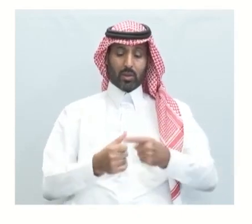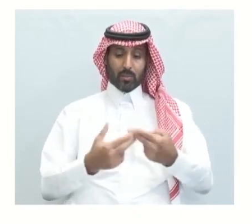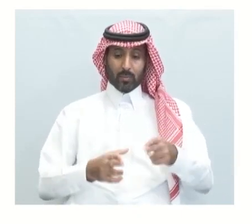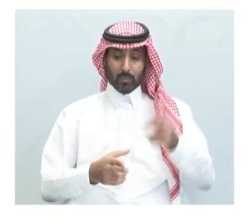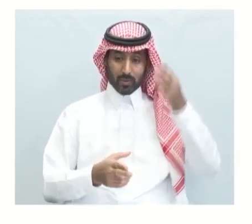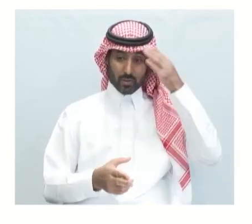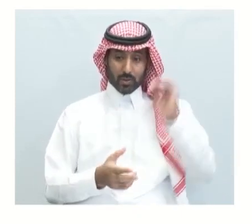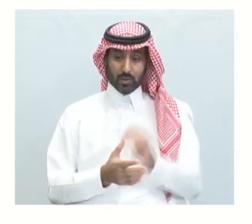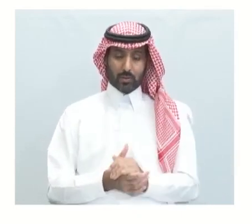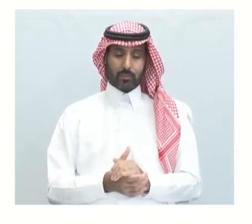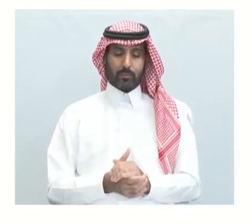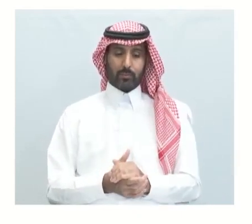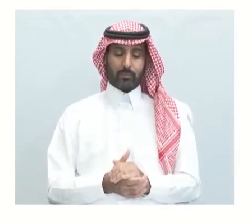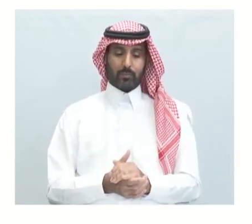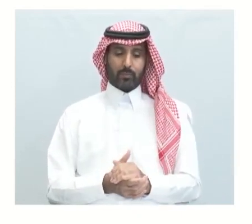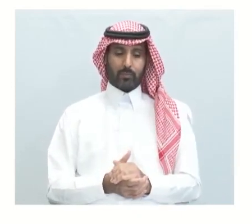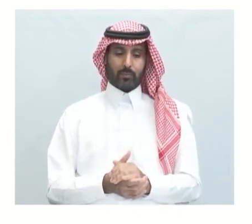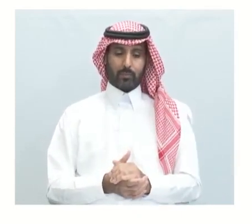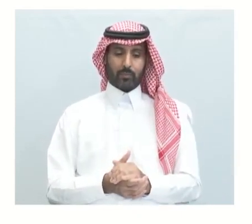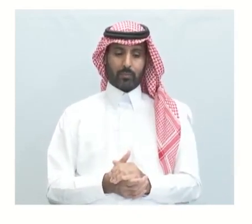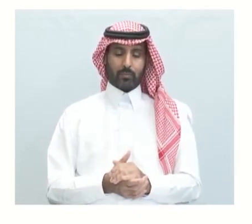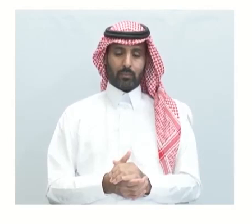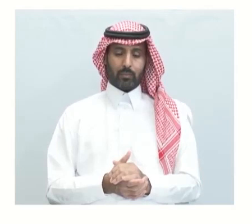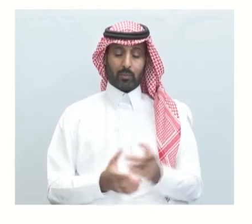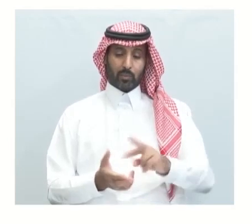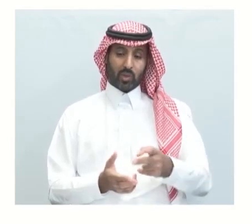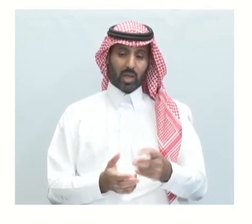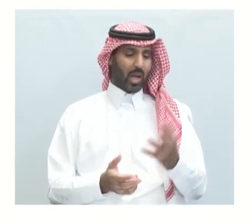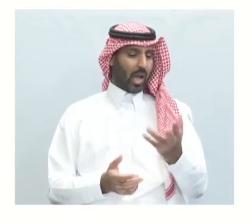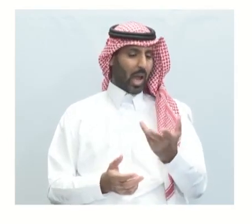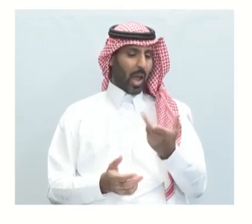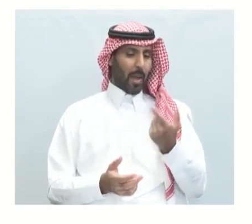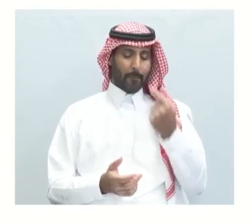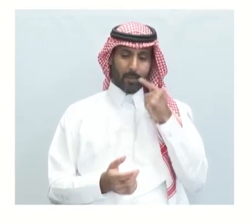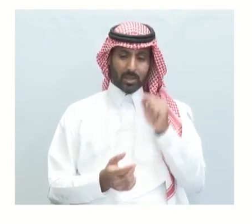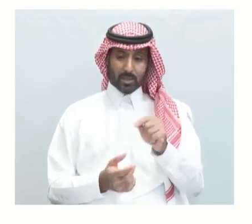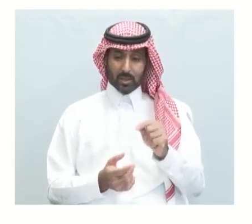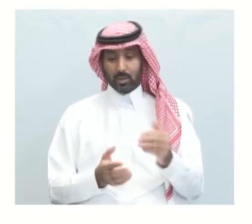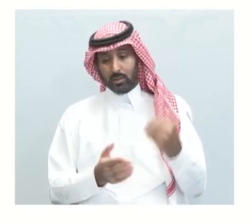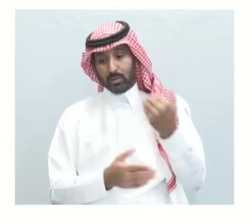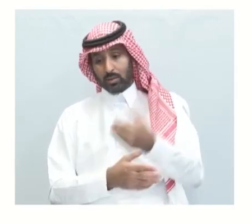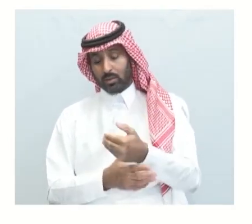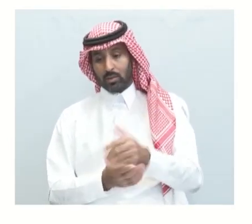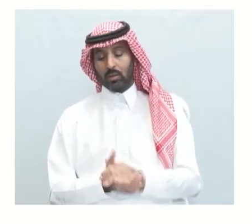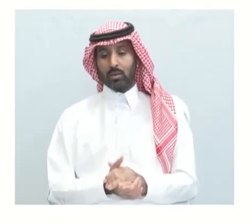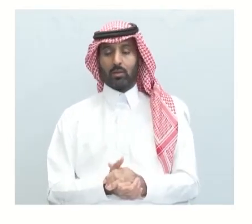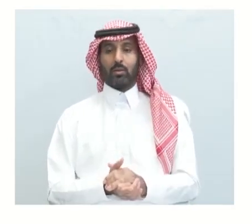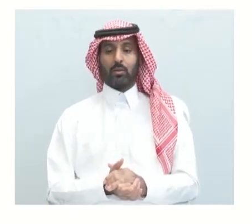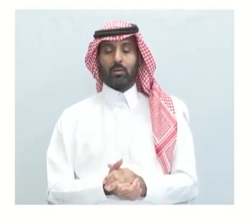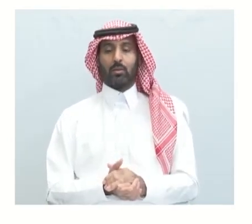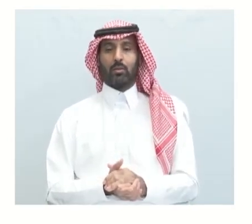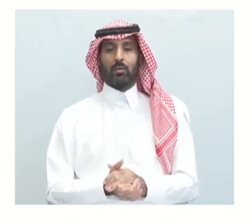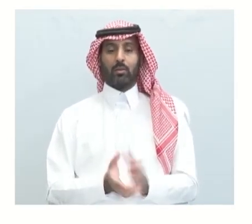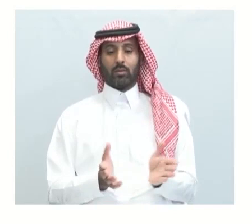فسيطبع الراس في البدايه ثم بعد ذلك سيغير قيمه النود بالنوت د بمعنى سيبدا